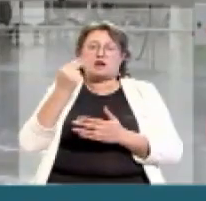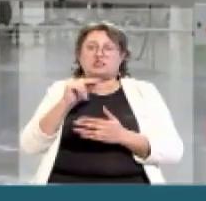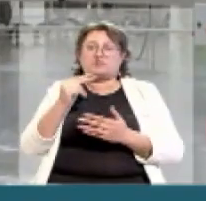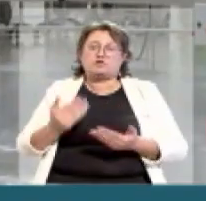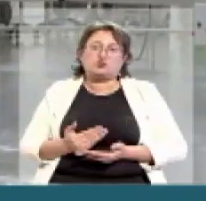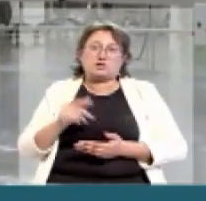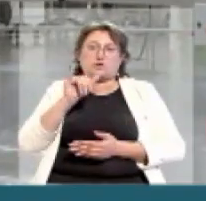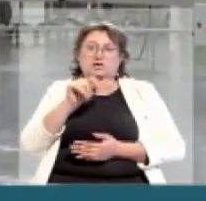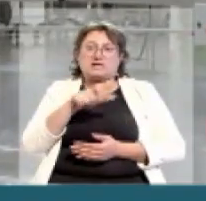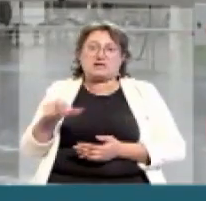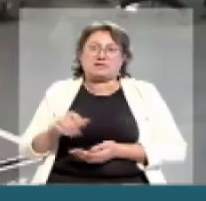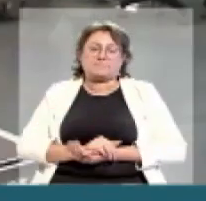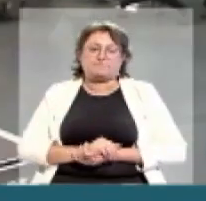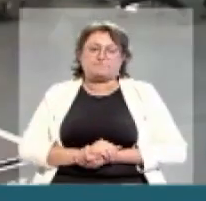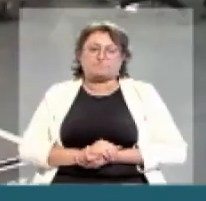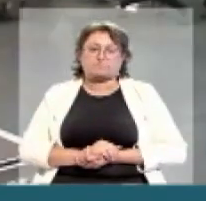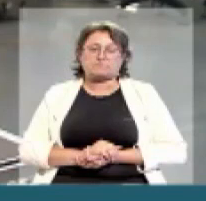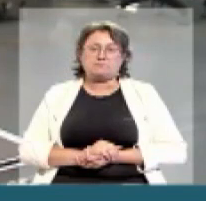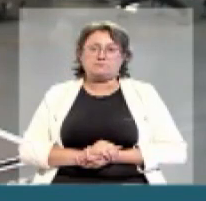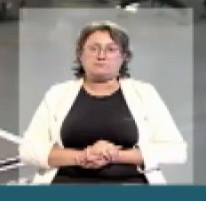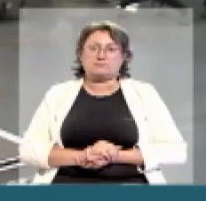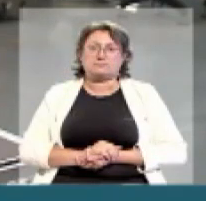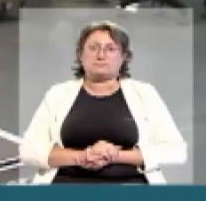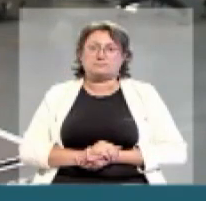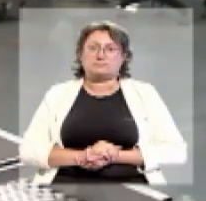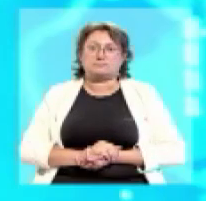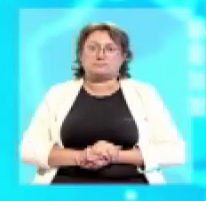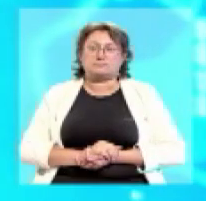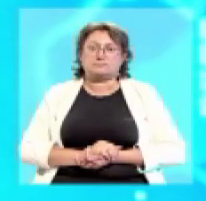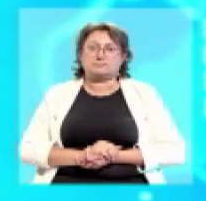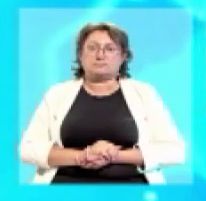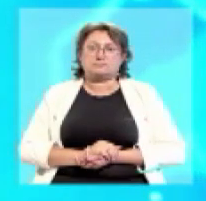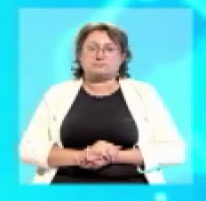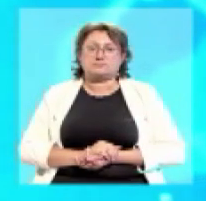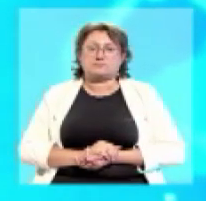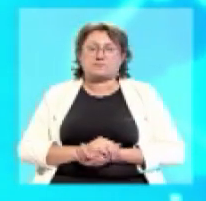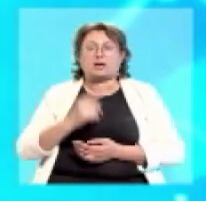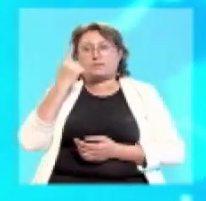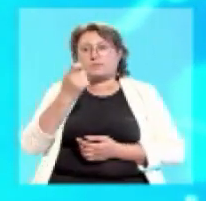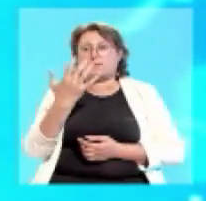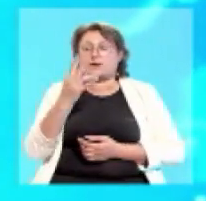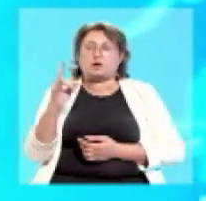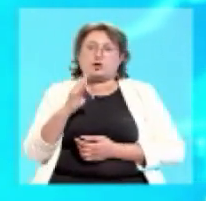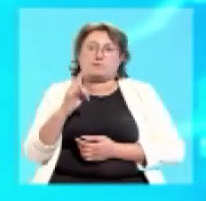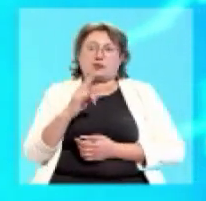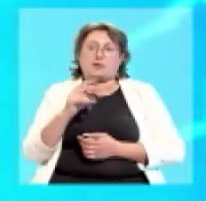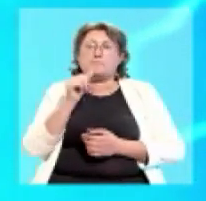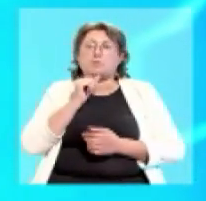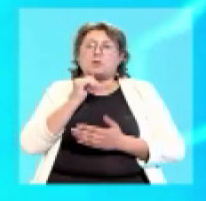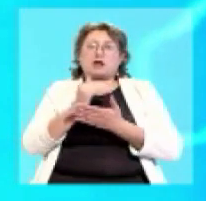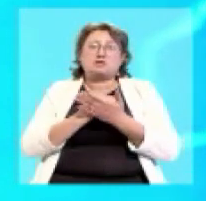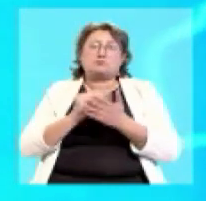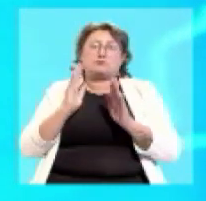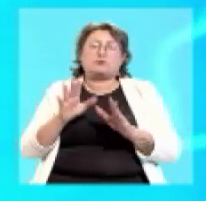качества жизни населения. Лина Карелина, Руслан Джабаев, телеканал «Кустанай». Напомним, 5 ноября в пилотном